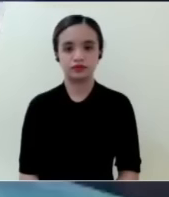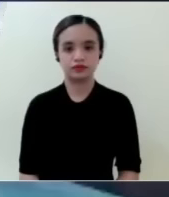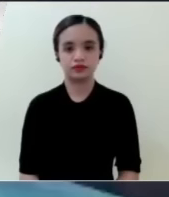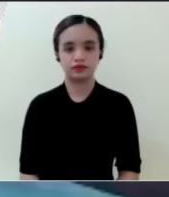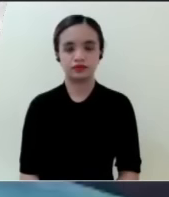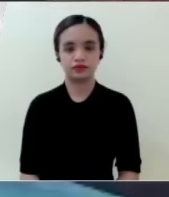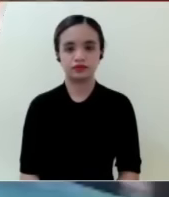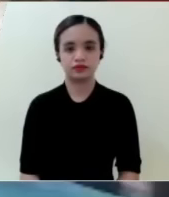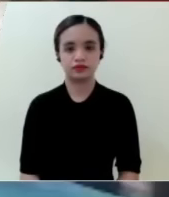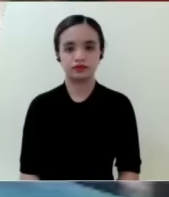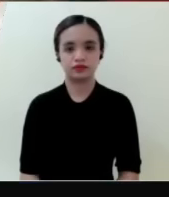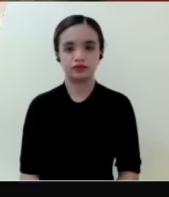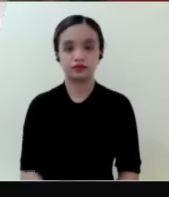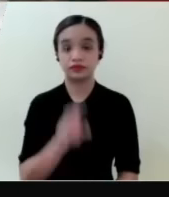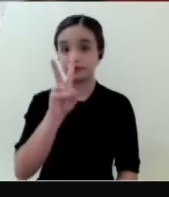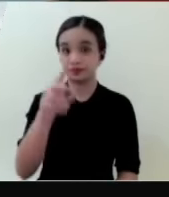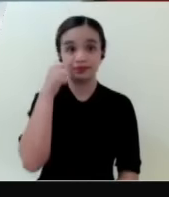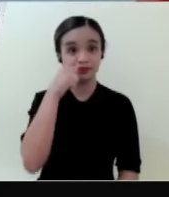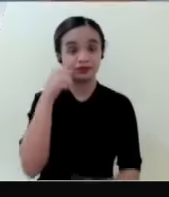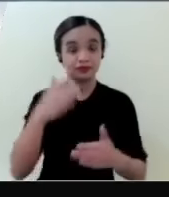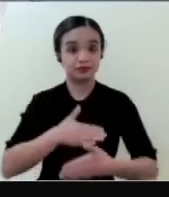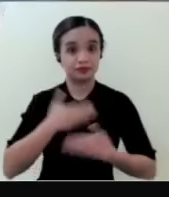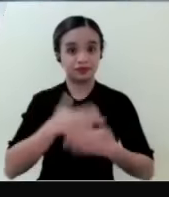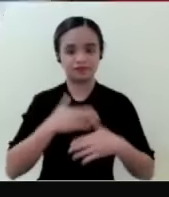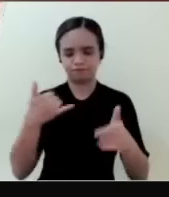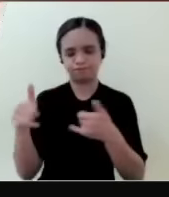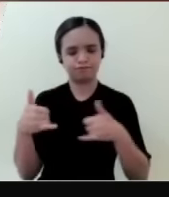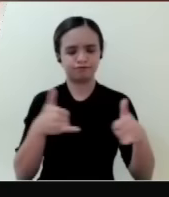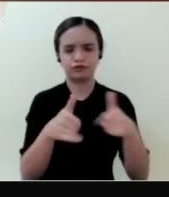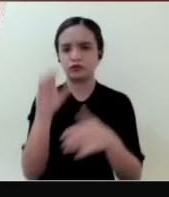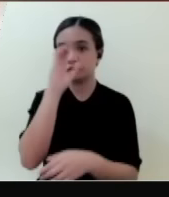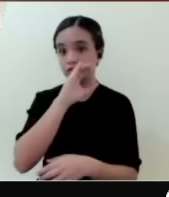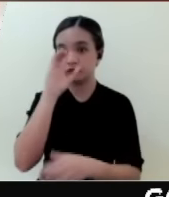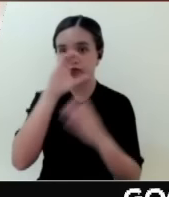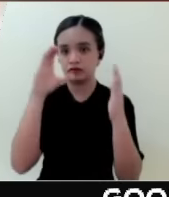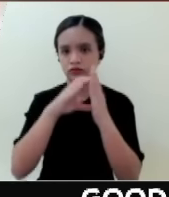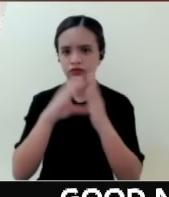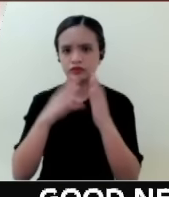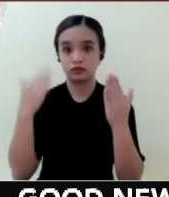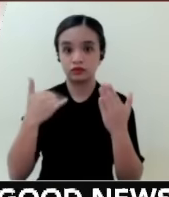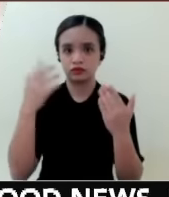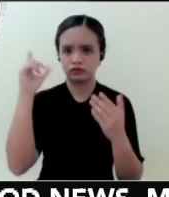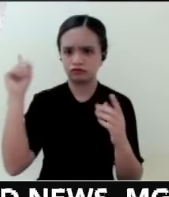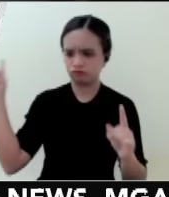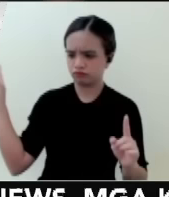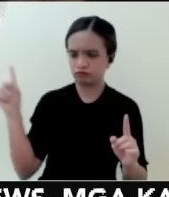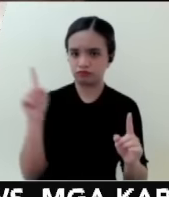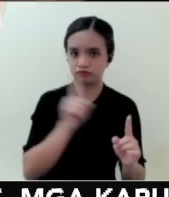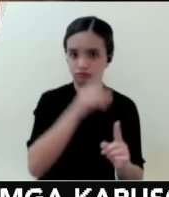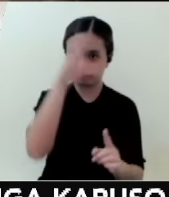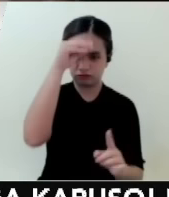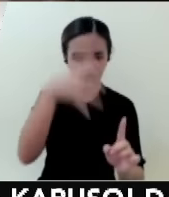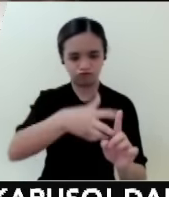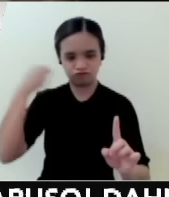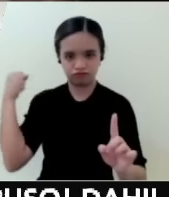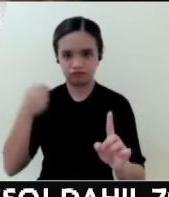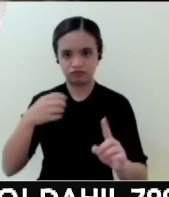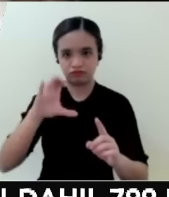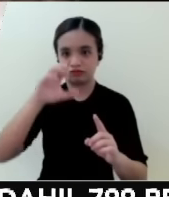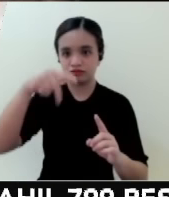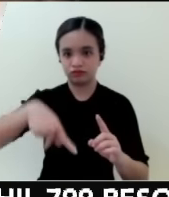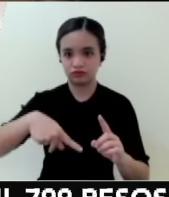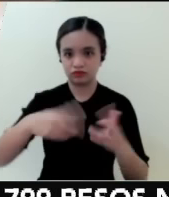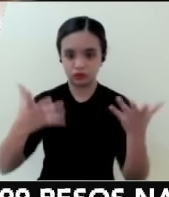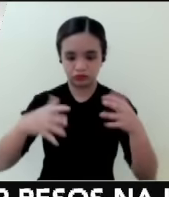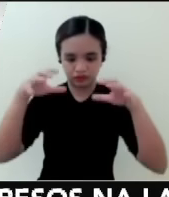Masayang naglalaro ang dalawang babaeng yan sa arcade sa Cebu City nang biglang may dumaan na lalaki at dinupot ang cellphone sa loob ng nakalapag nilang